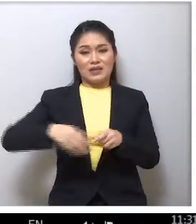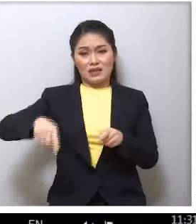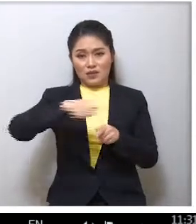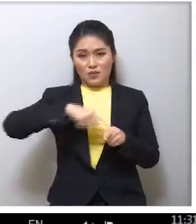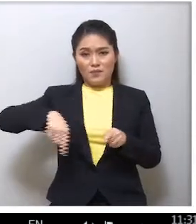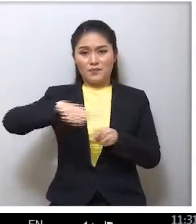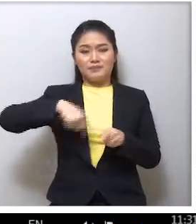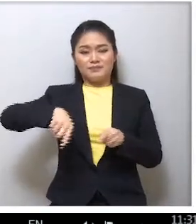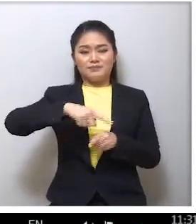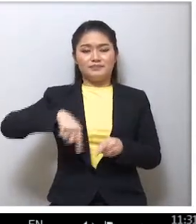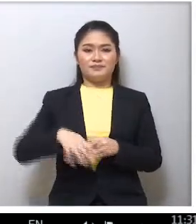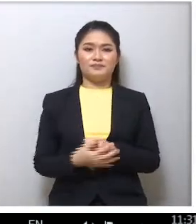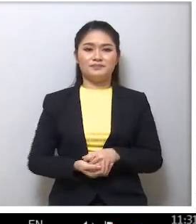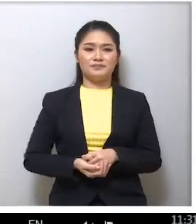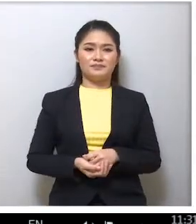ครับ